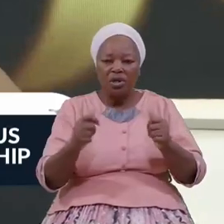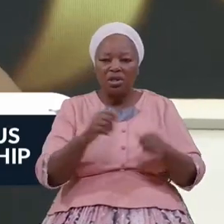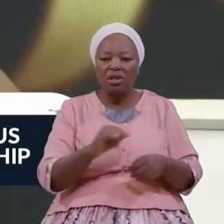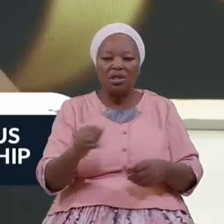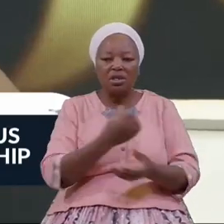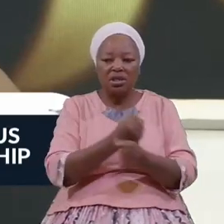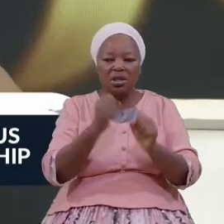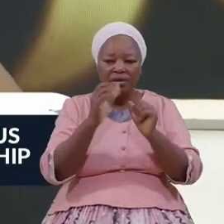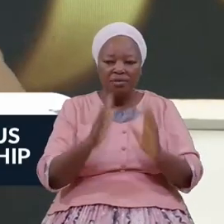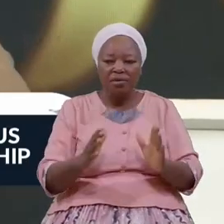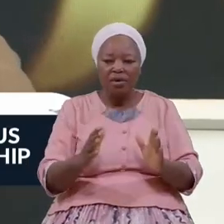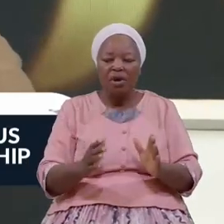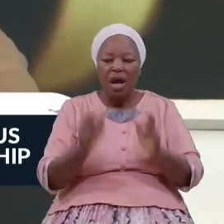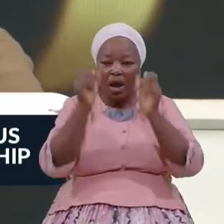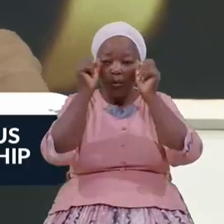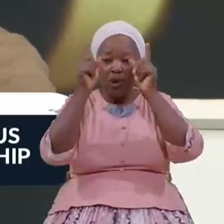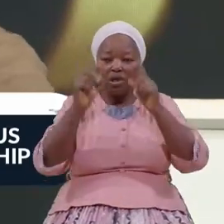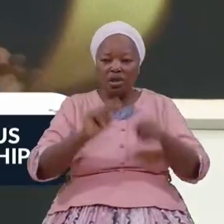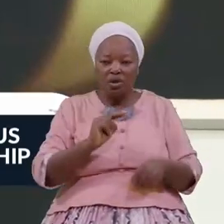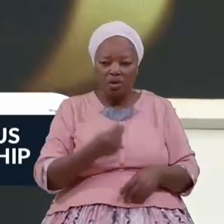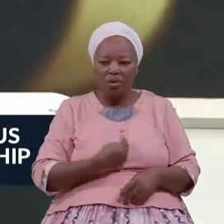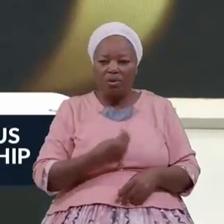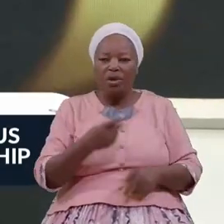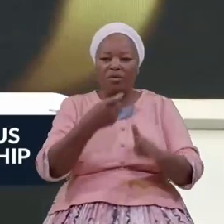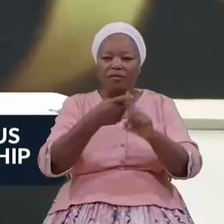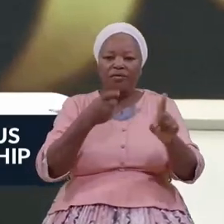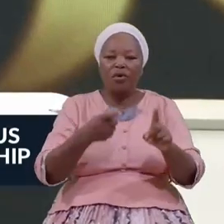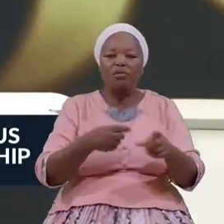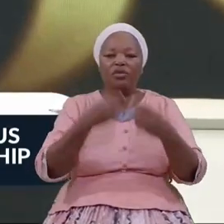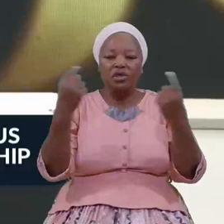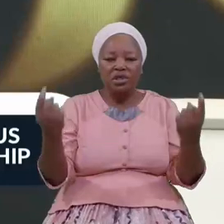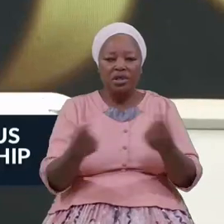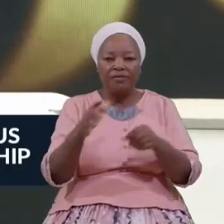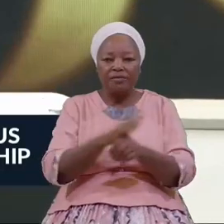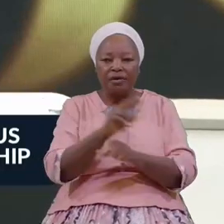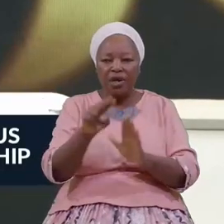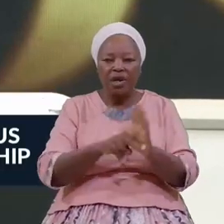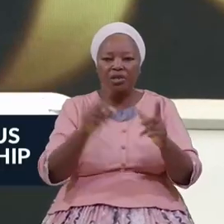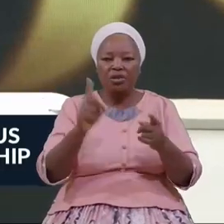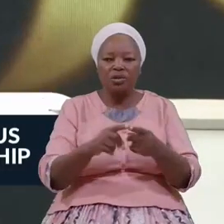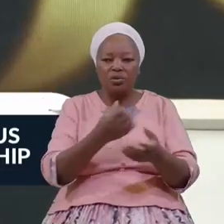sauveur vivifiant qui nous réveille du péché